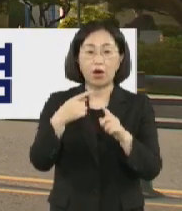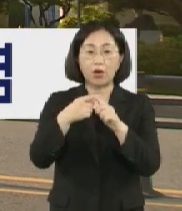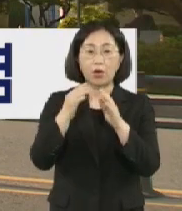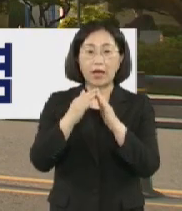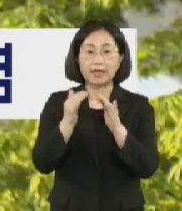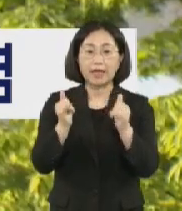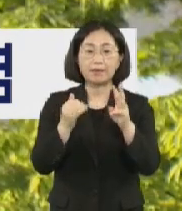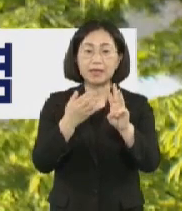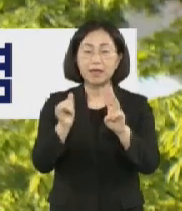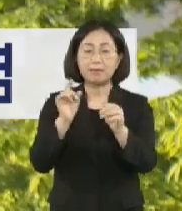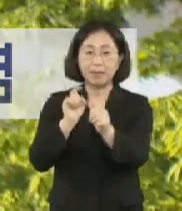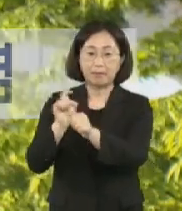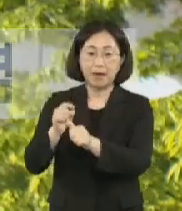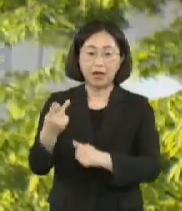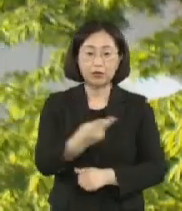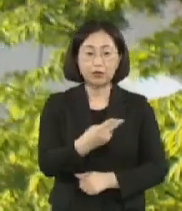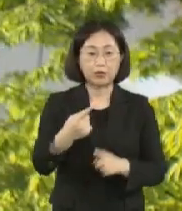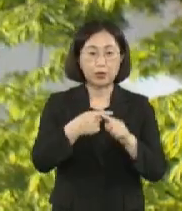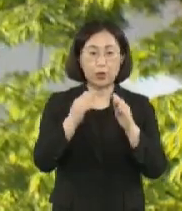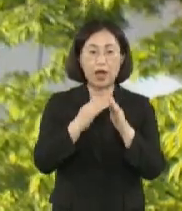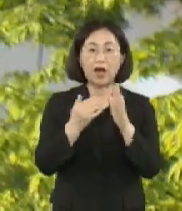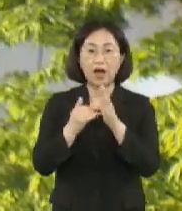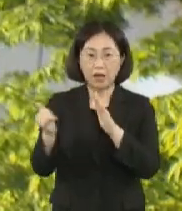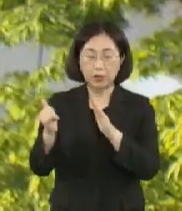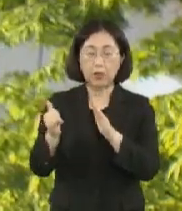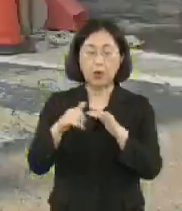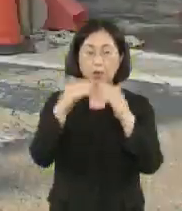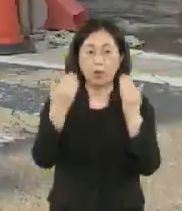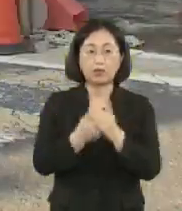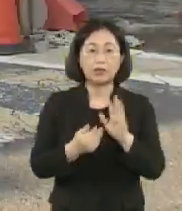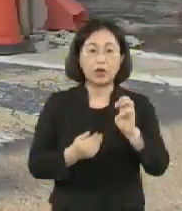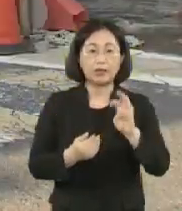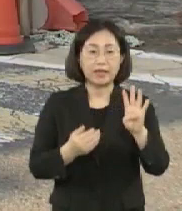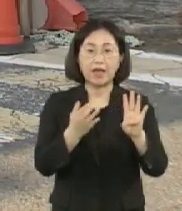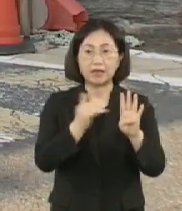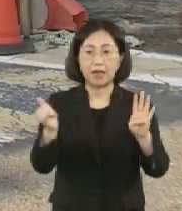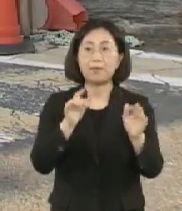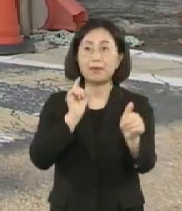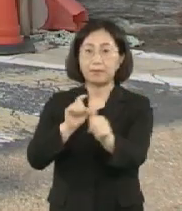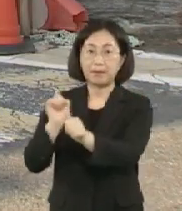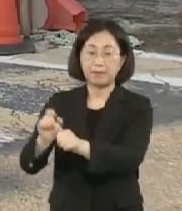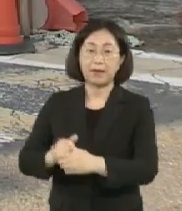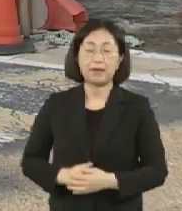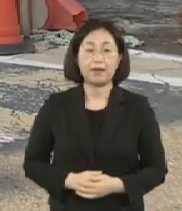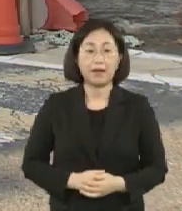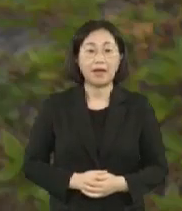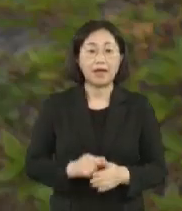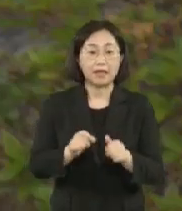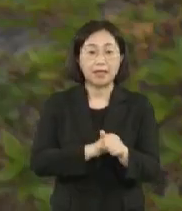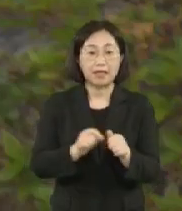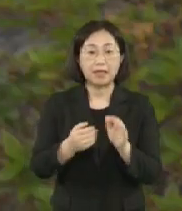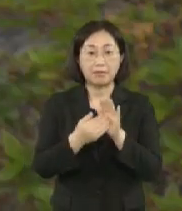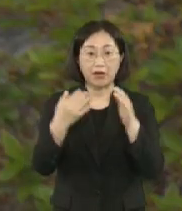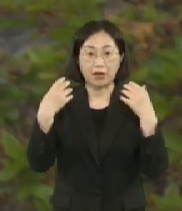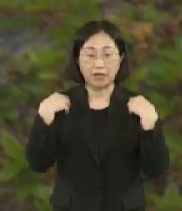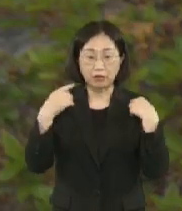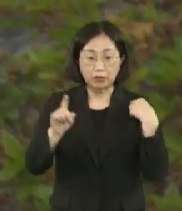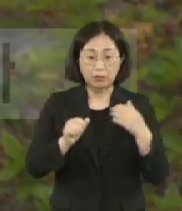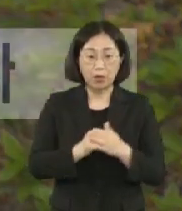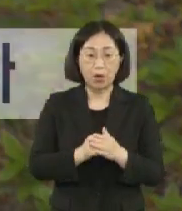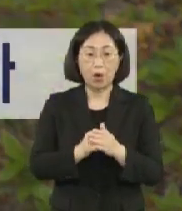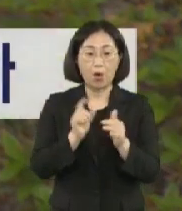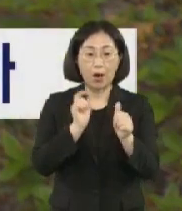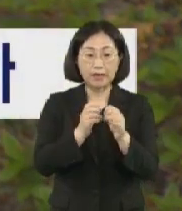잇따라 확진돼 두 교회에서만 교인과 가족 등 모두 34명이 양성 판정을 받았습니다. 특히 방역당국은 확진 가족